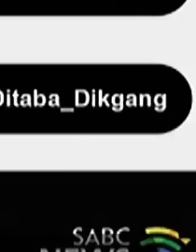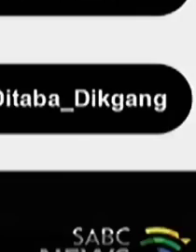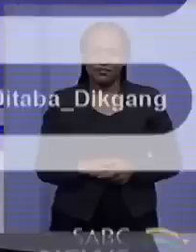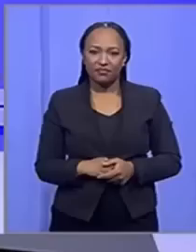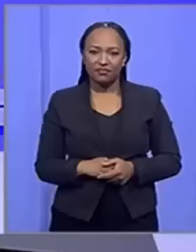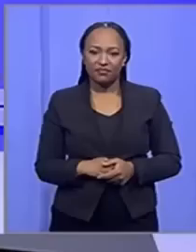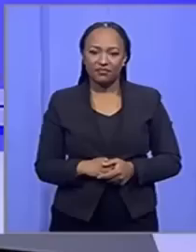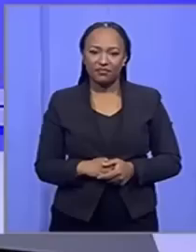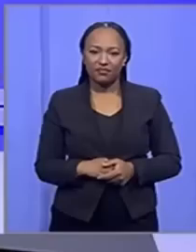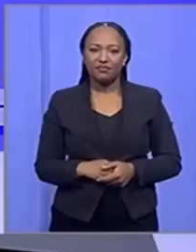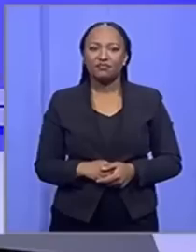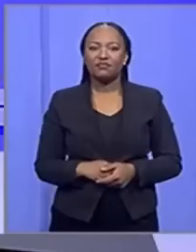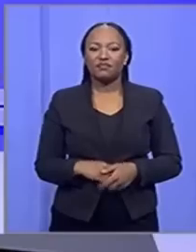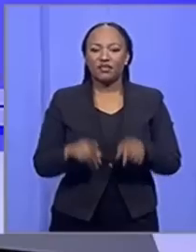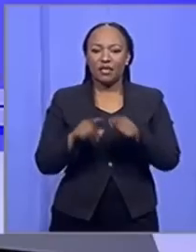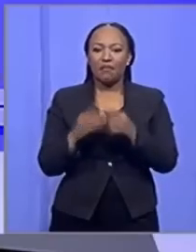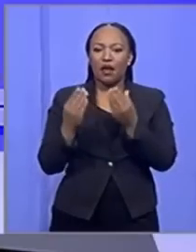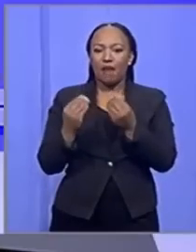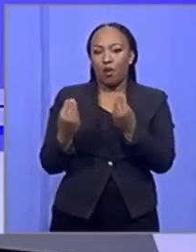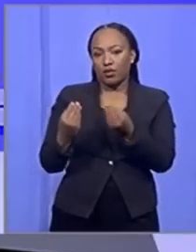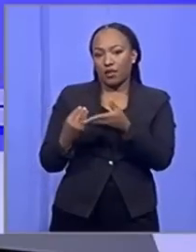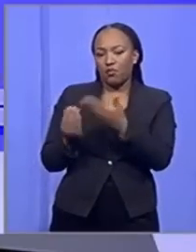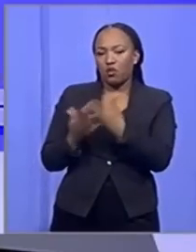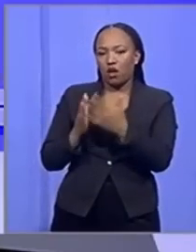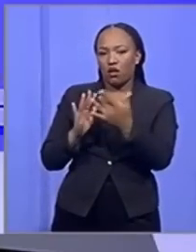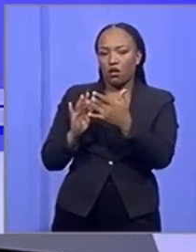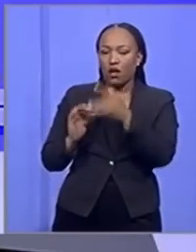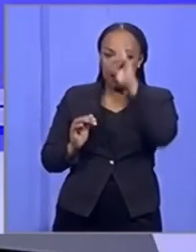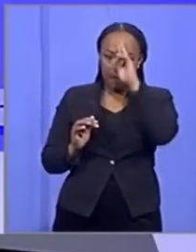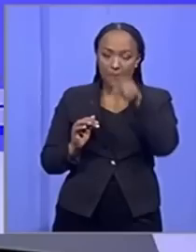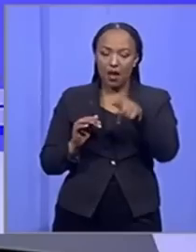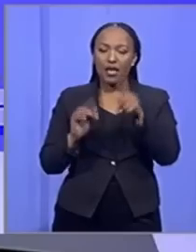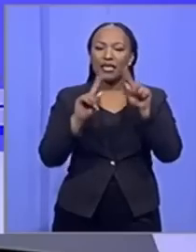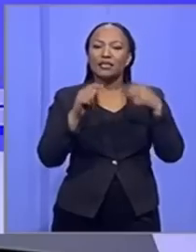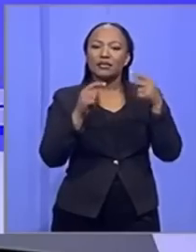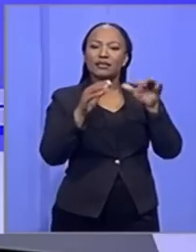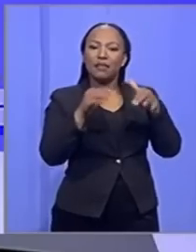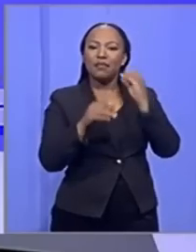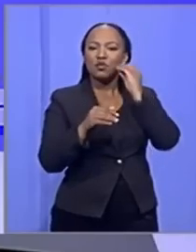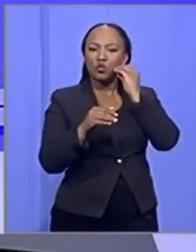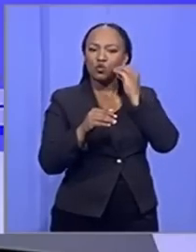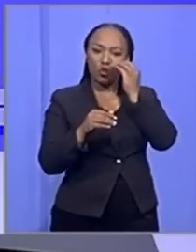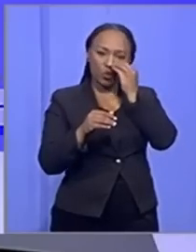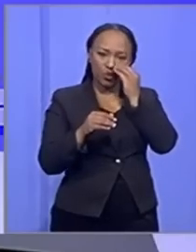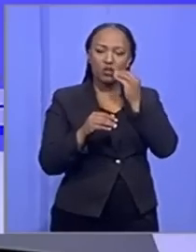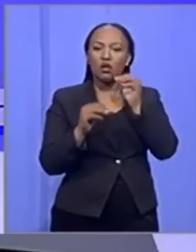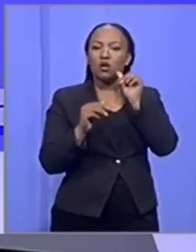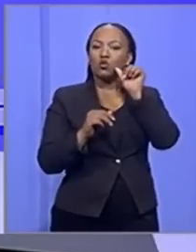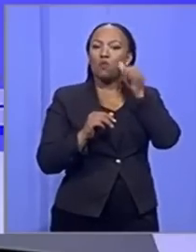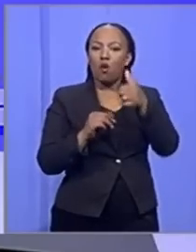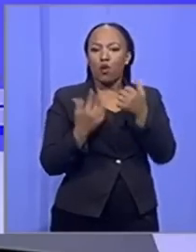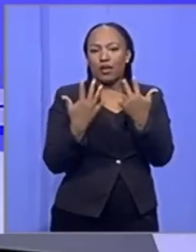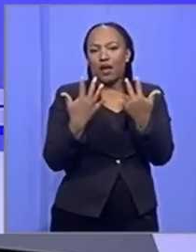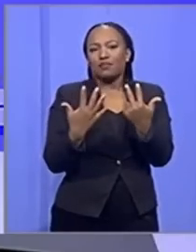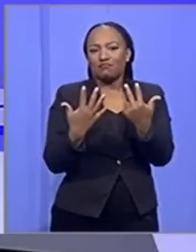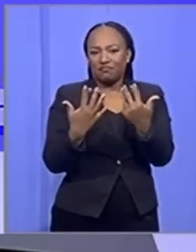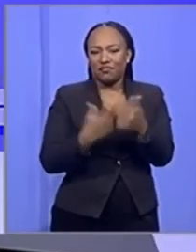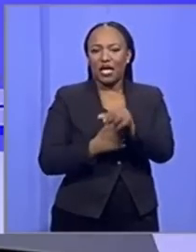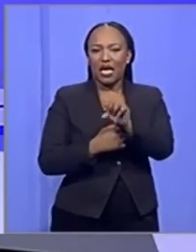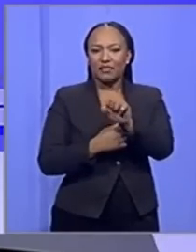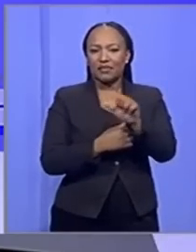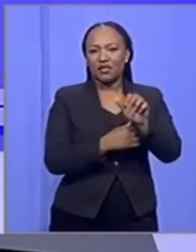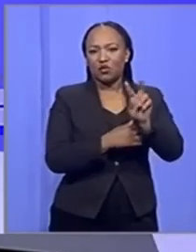nomoro ya rena ya WhatsApp le gona o ka kgata tema. O gopole gore ba sehlopha sa ditaba tša Sesotho ba tla lesolola tšona ka iri ya seswai mo go SABC le